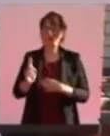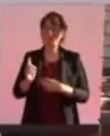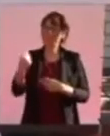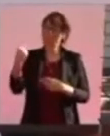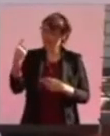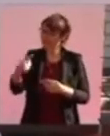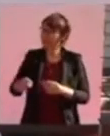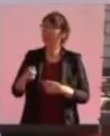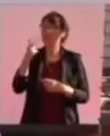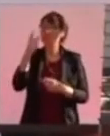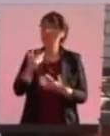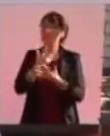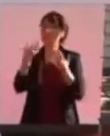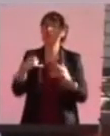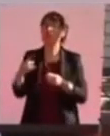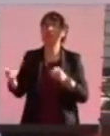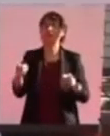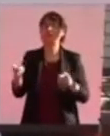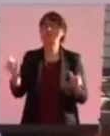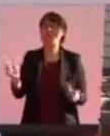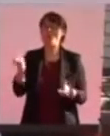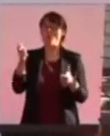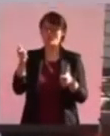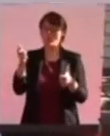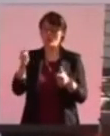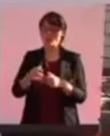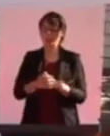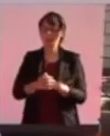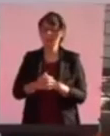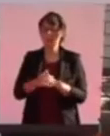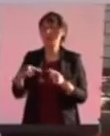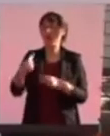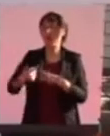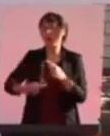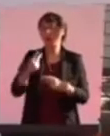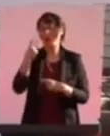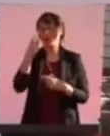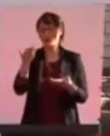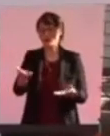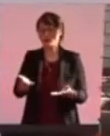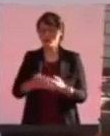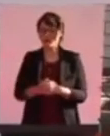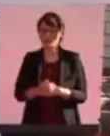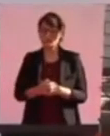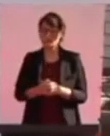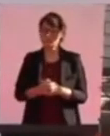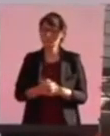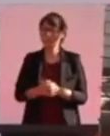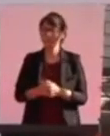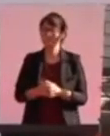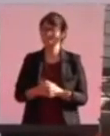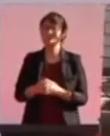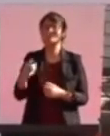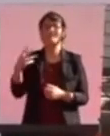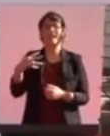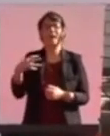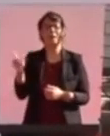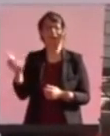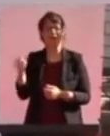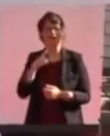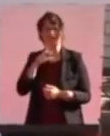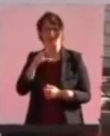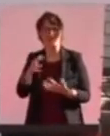è ancora lo stiamo vedendo ora come martina lo diceva io lavoro